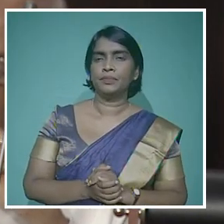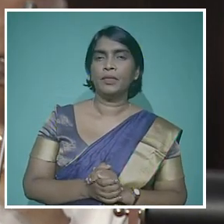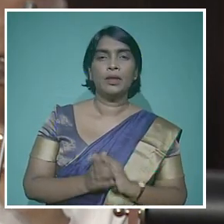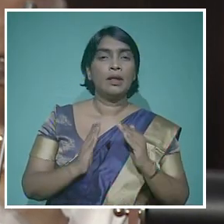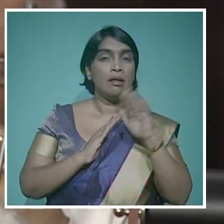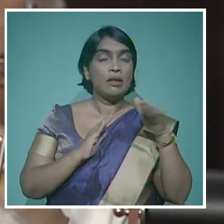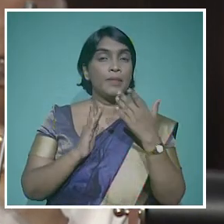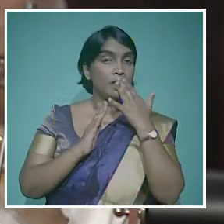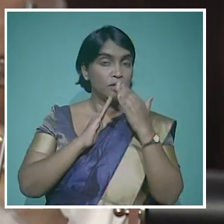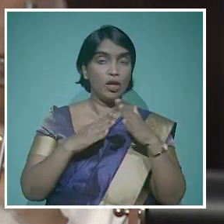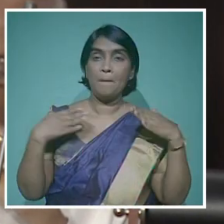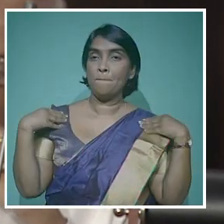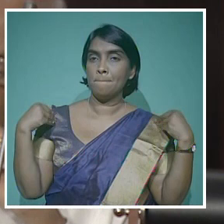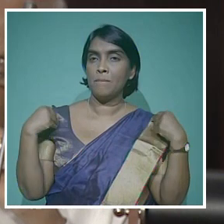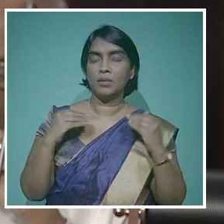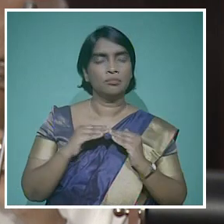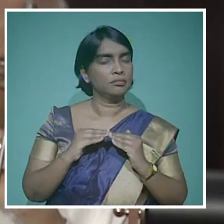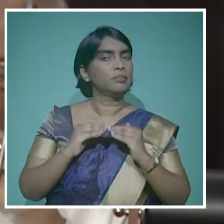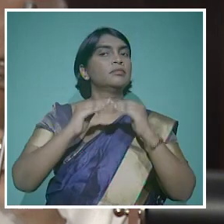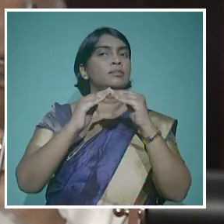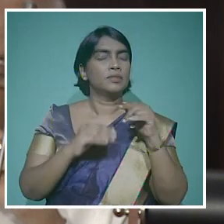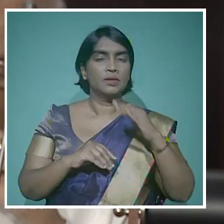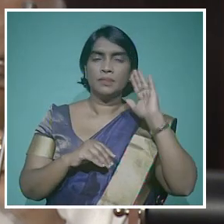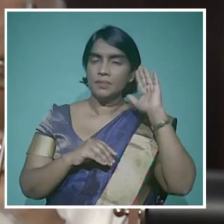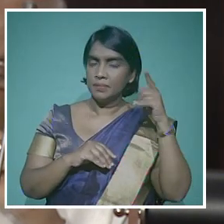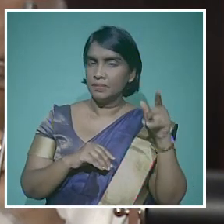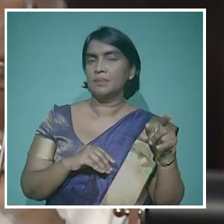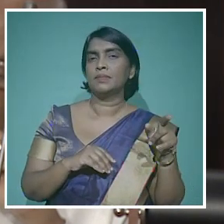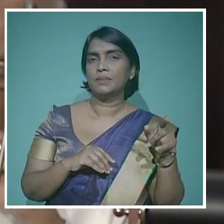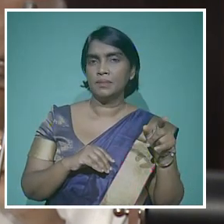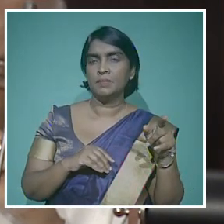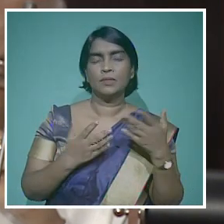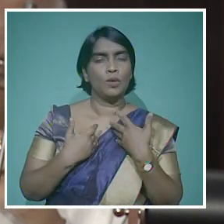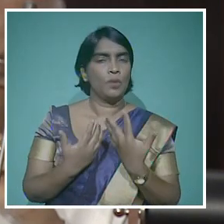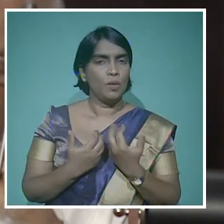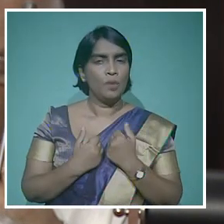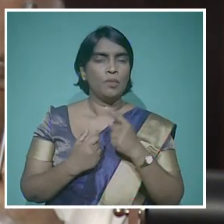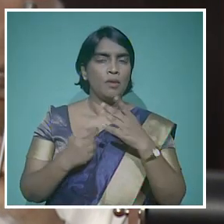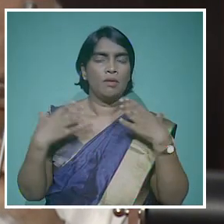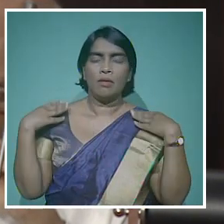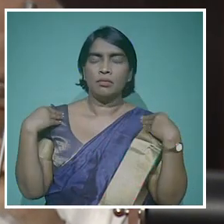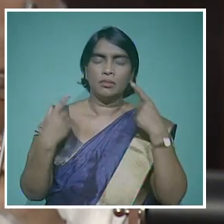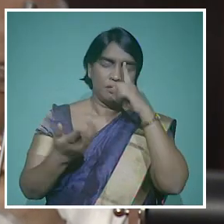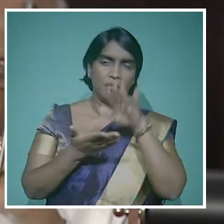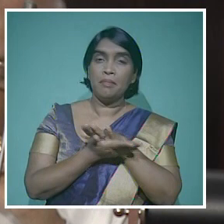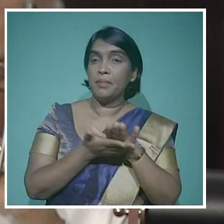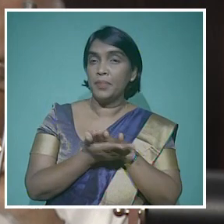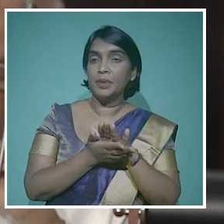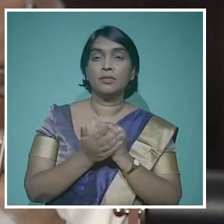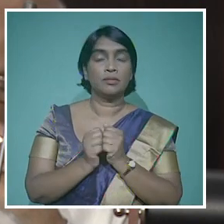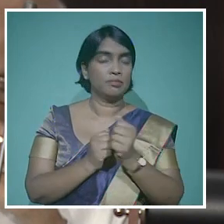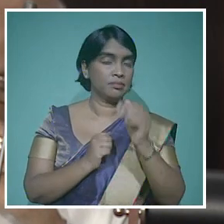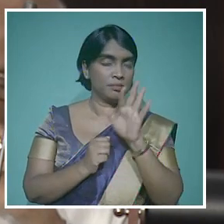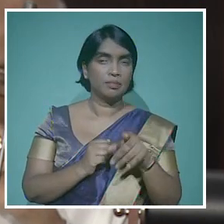ග්‍රාමීය පාසල් වල පහසුකම් වැඩි දියුණු කරන්නට විශේෂයෙන් අපිට ඕන එක සනීප ආරක්ෂා පහසුකම් වැඩ කටයුතු